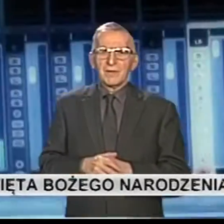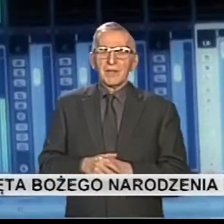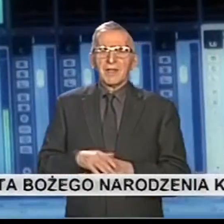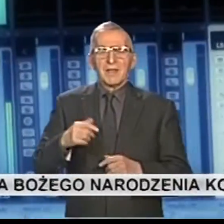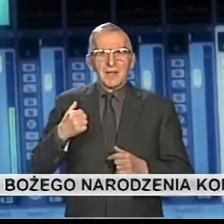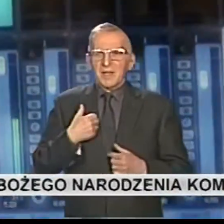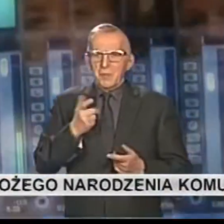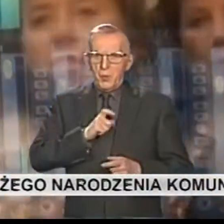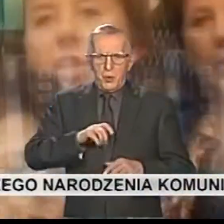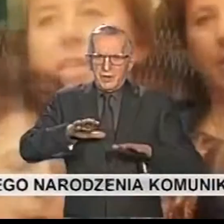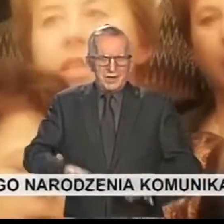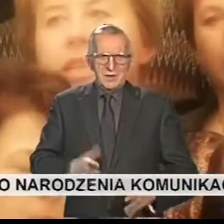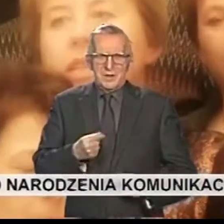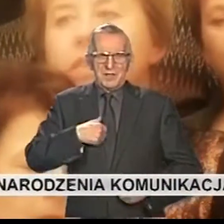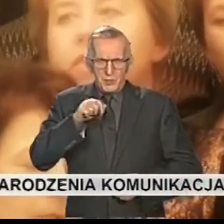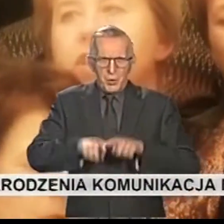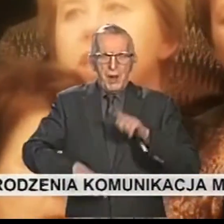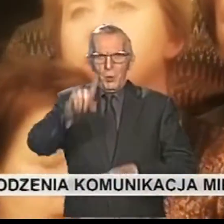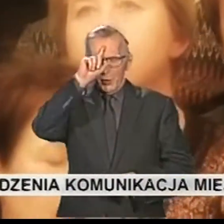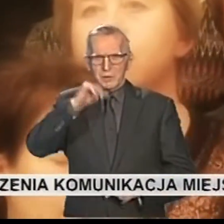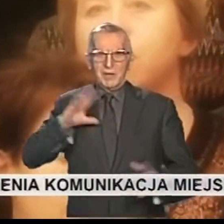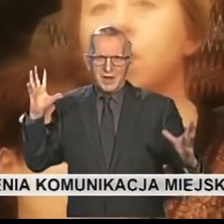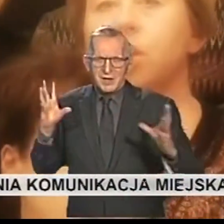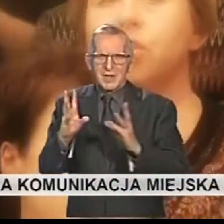jesteśmy normalnymi ludźmi.